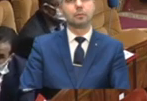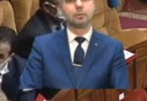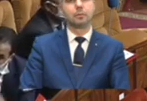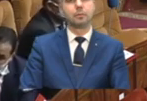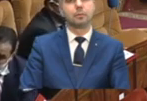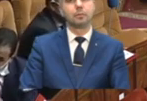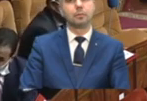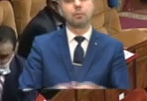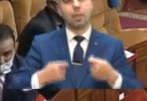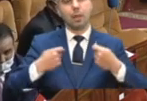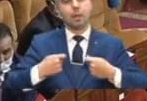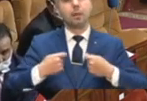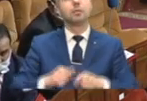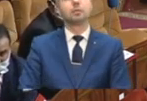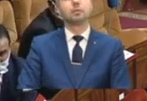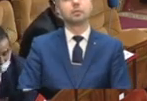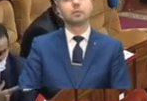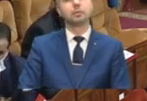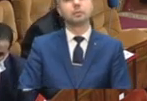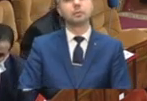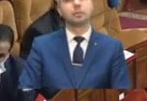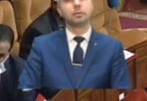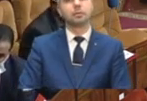السيدة الرئيسة، شوف السيدة الرئيسة،